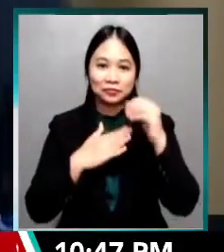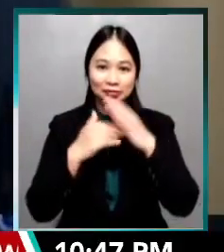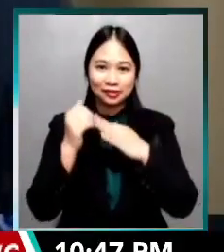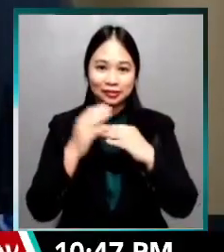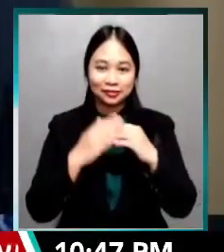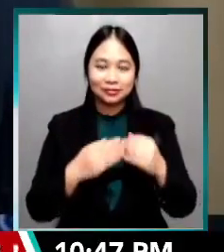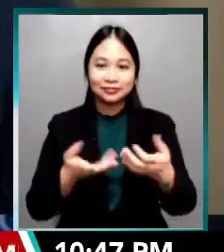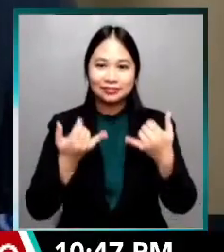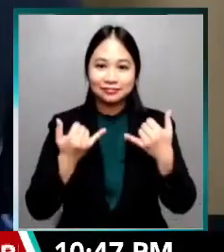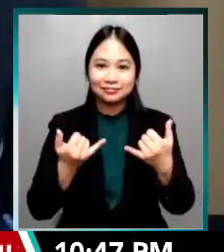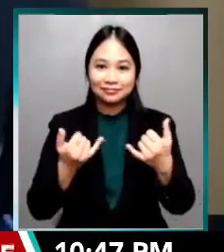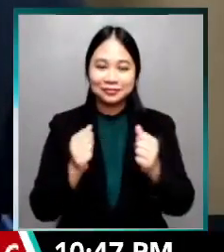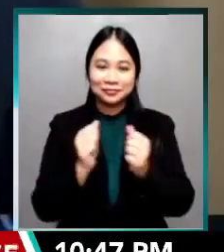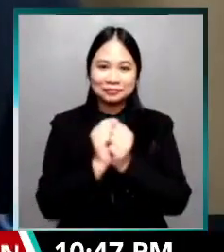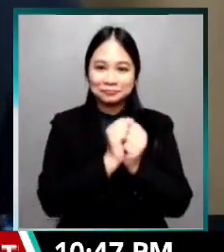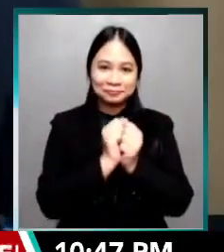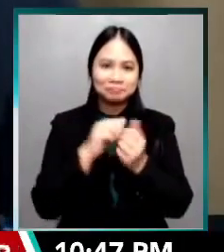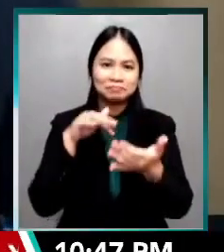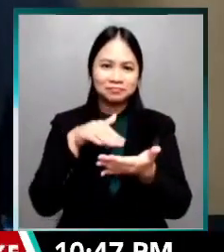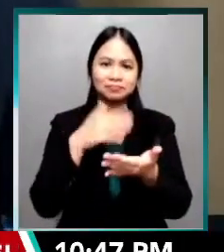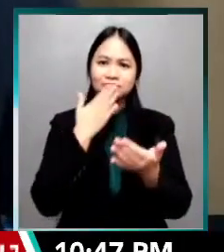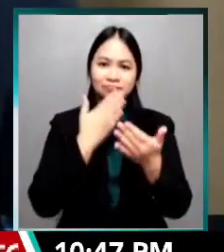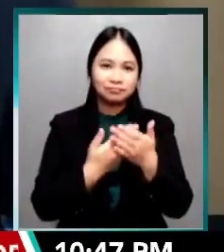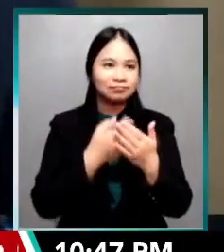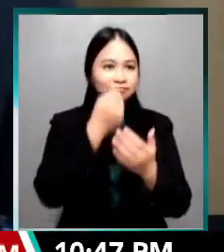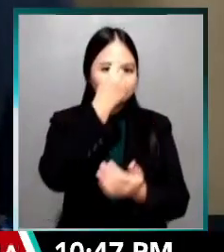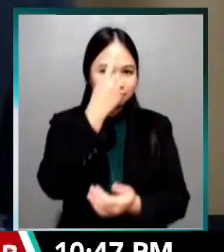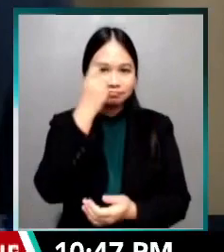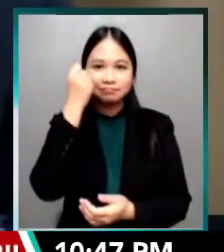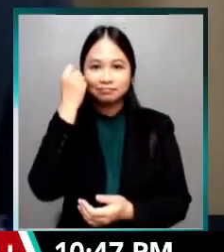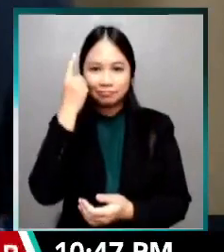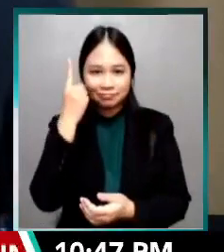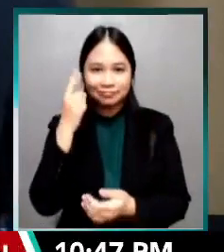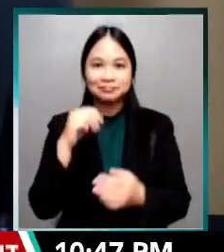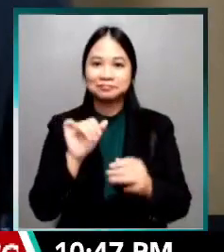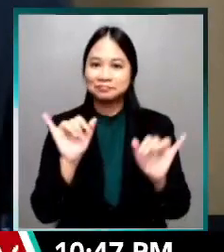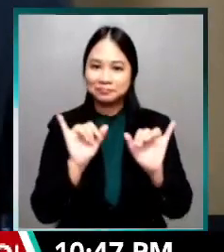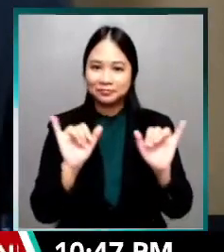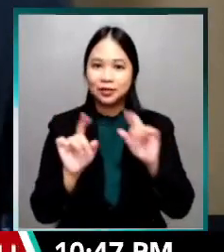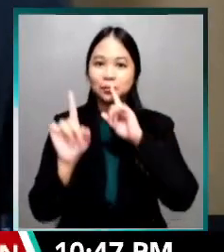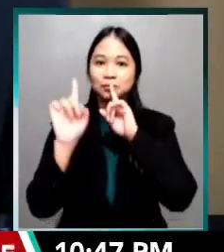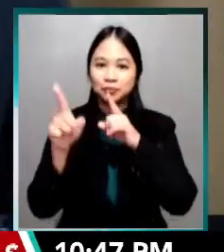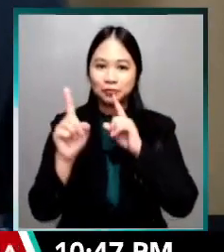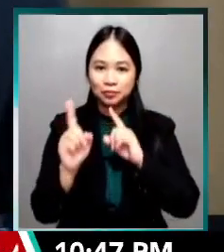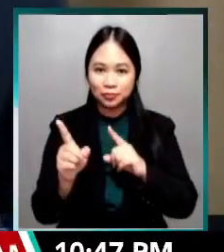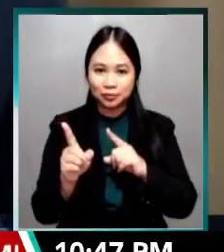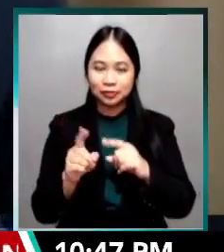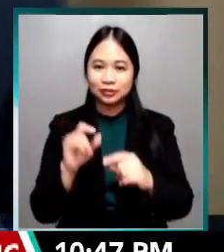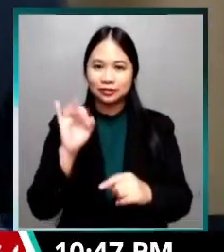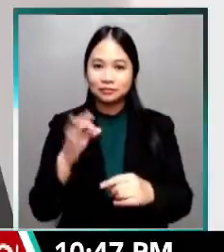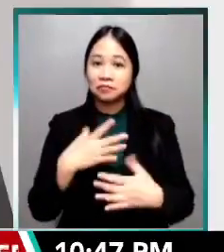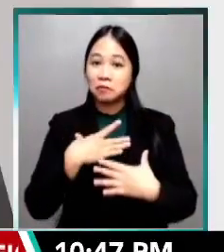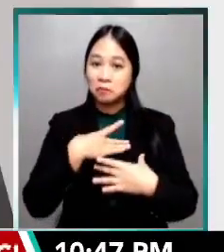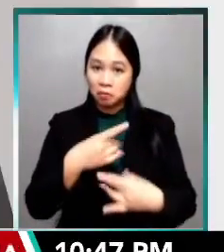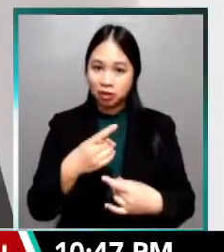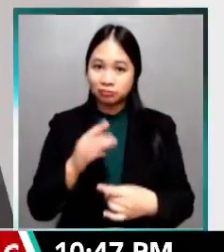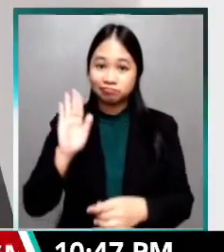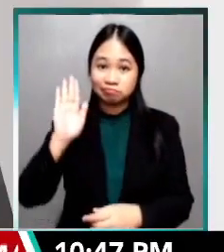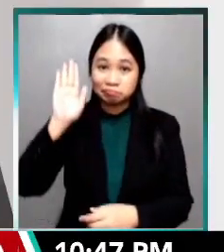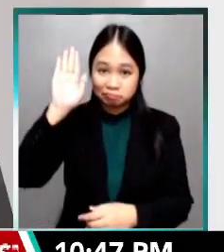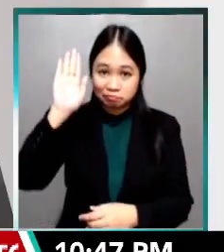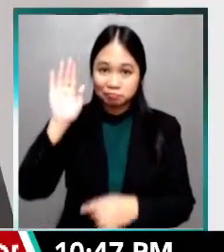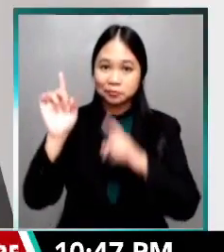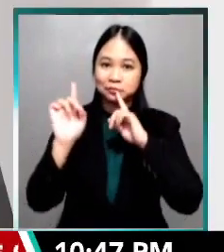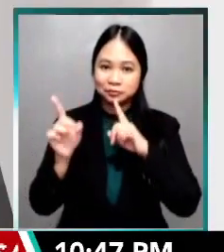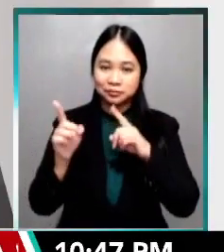mga topics na madali niya po naiintindihan. Tapos sumasagot din naman po siya kapag may gusto po siyang sabihin. Hindi lang